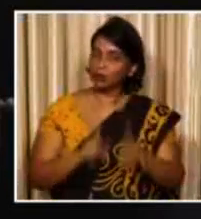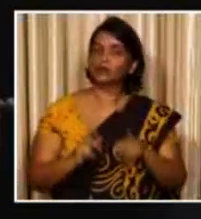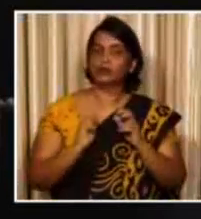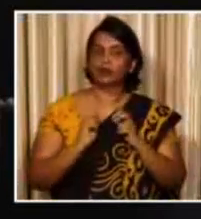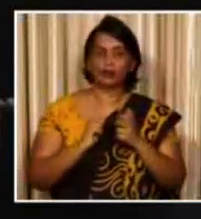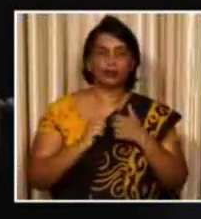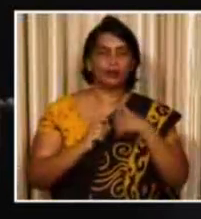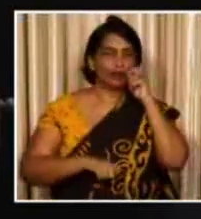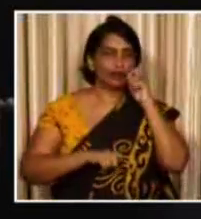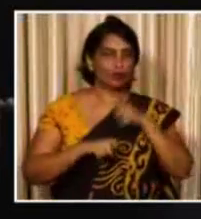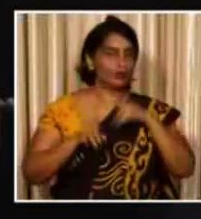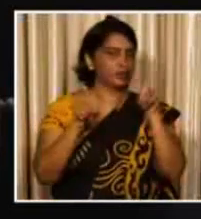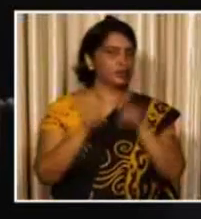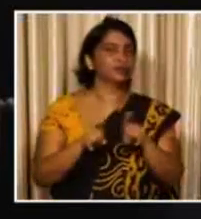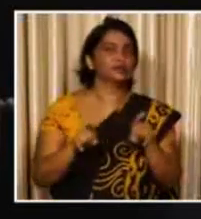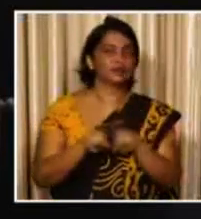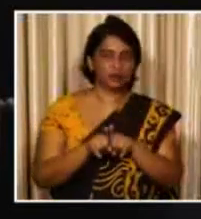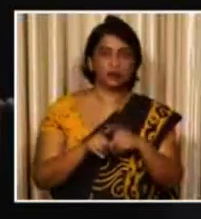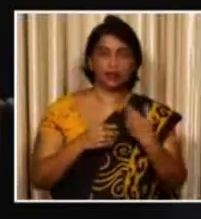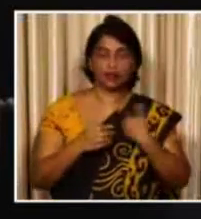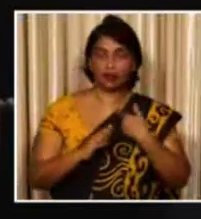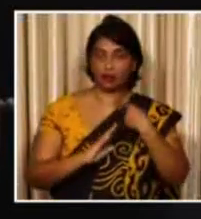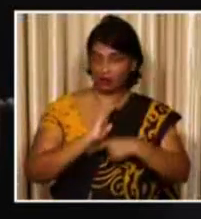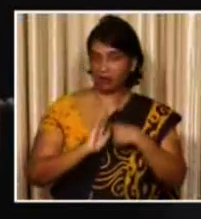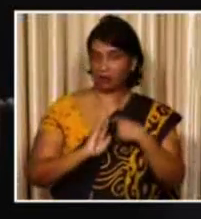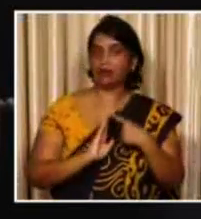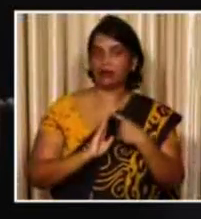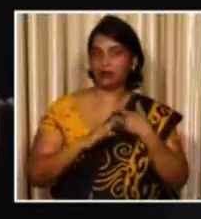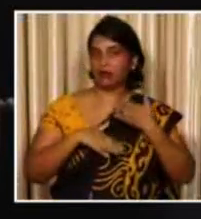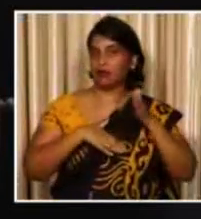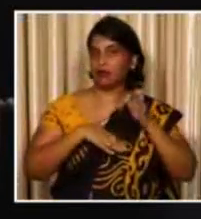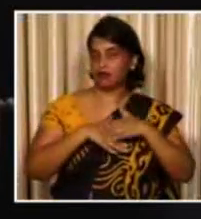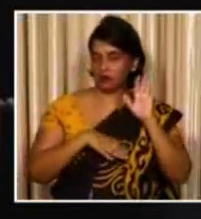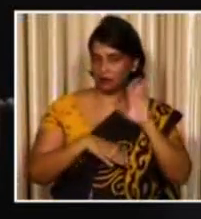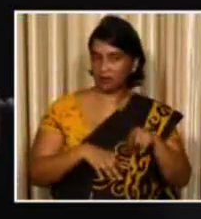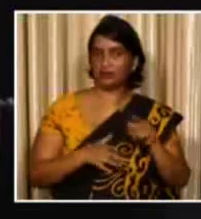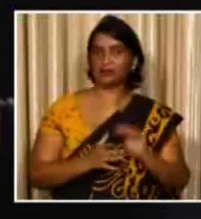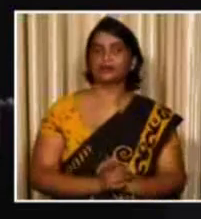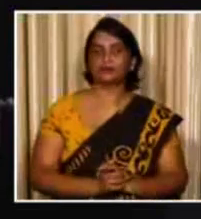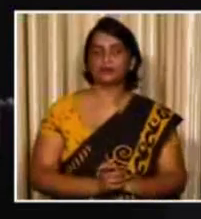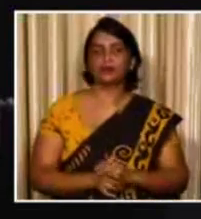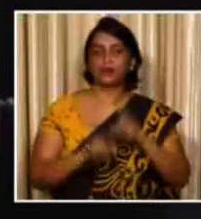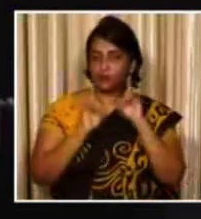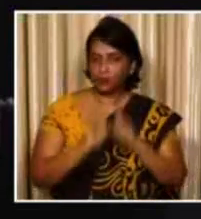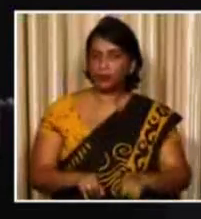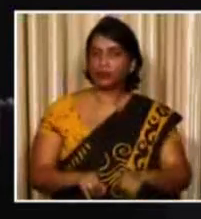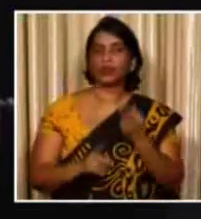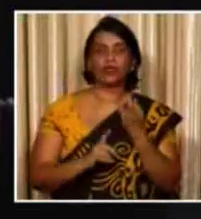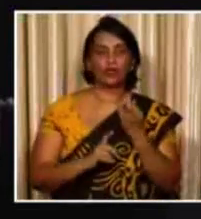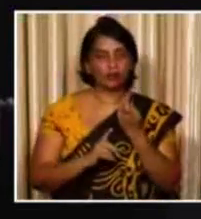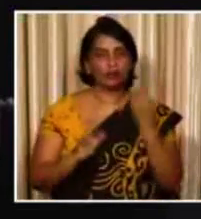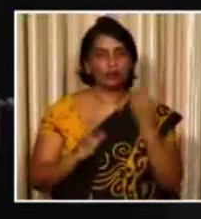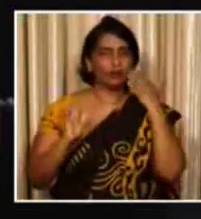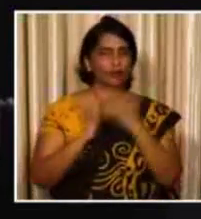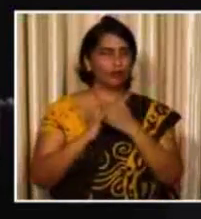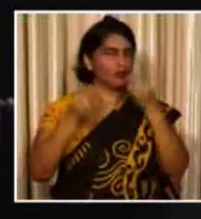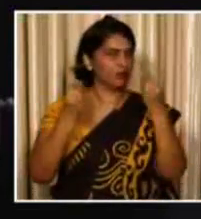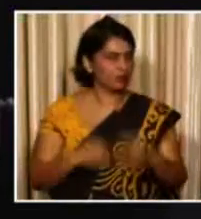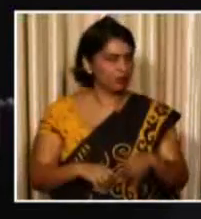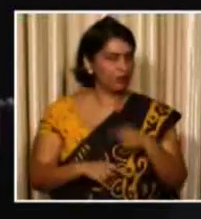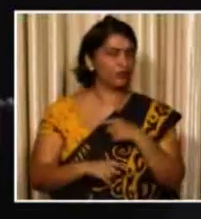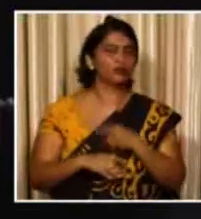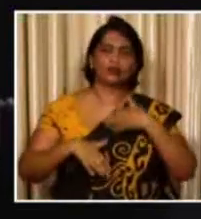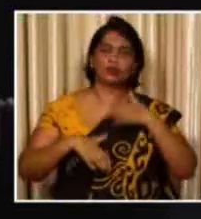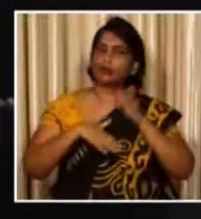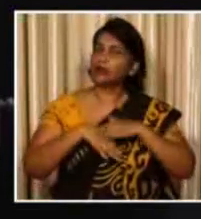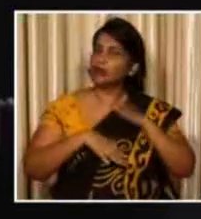അപി ജനതാവക് വശേൻ മകേ മൗറട്ടട മൂന പാന്നട സിദ്ധ ഊനേ. മെവനി ആർത്ഥികമേ പരിഹാനിയകട